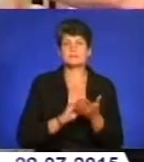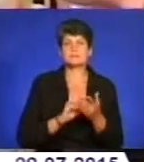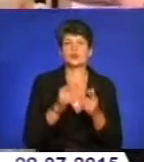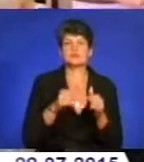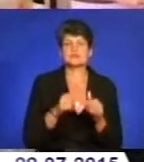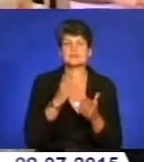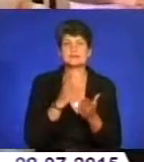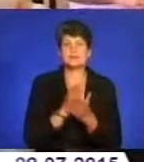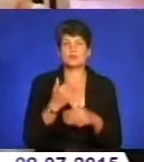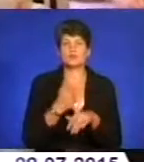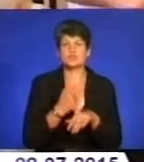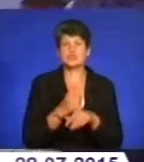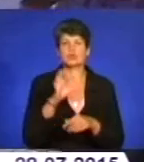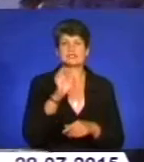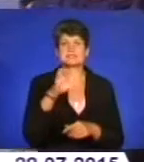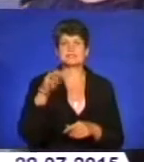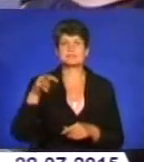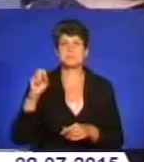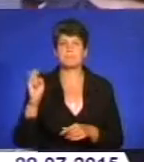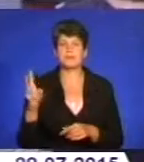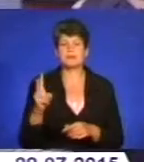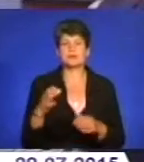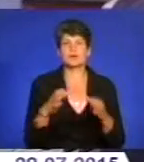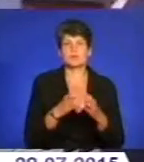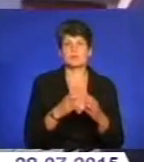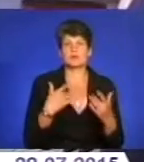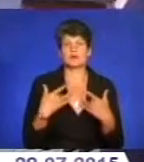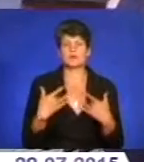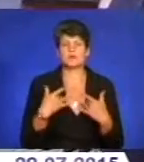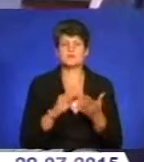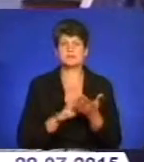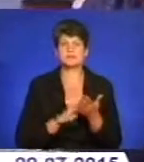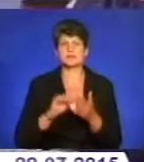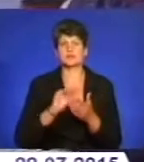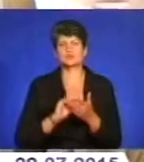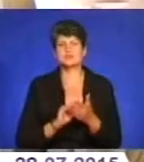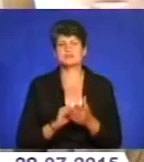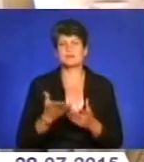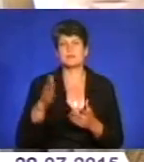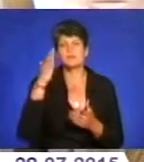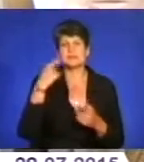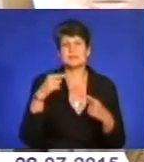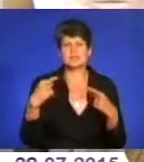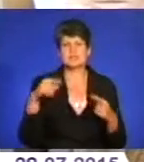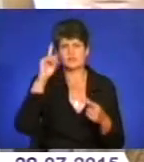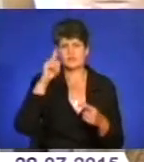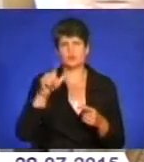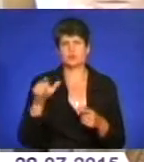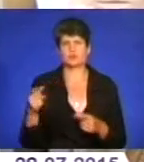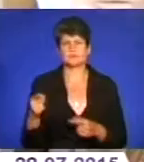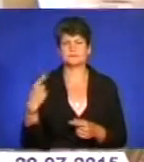організації її очільники Олександр Смик, від театру група акторів, письменники, журналісти, просвітяни та інші відомі люди